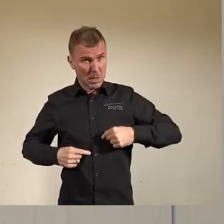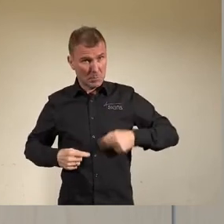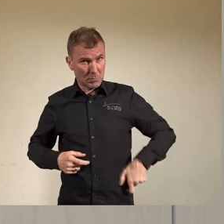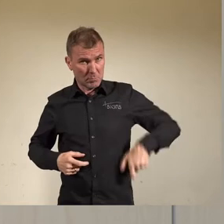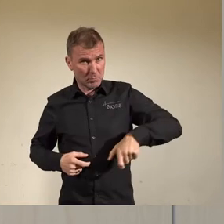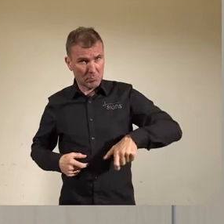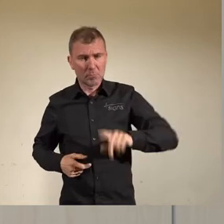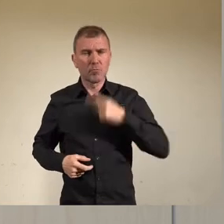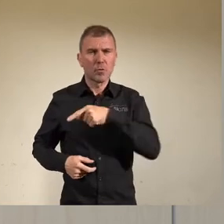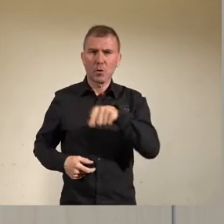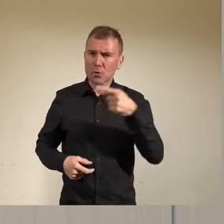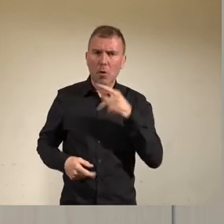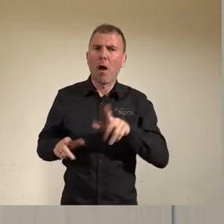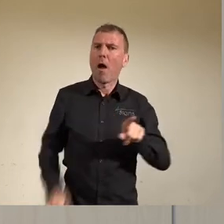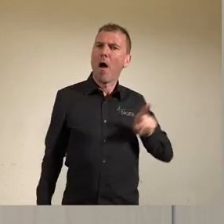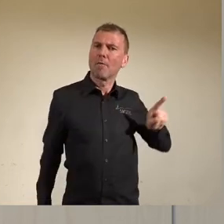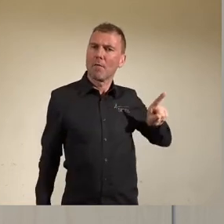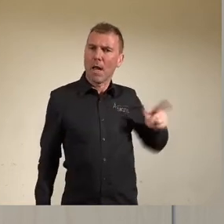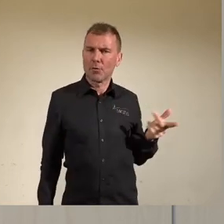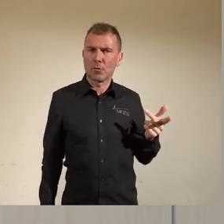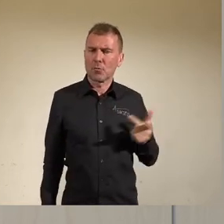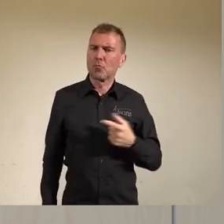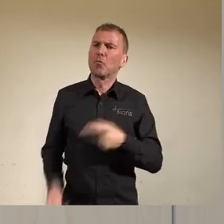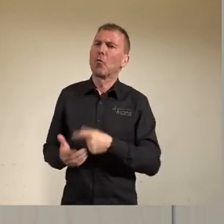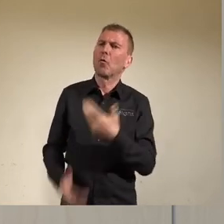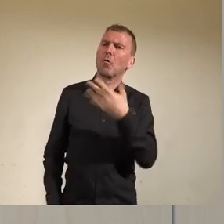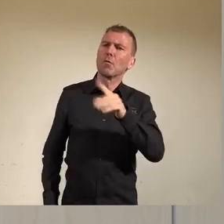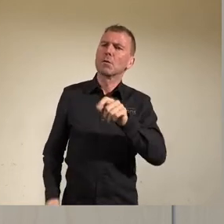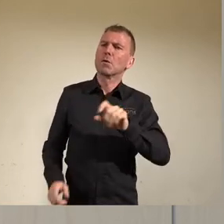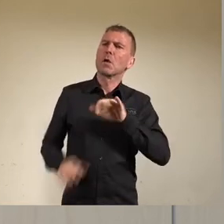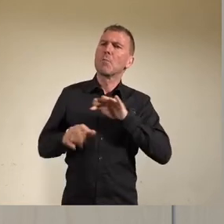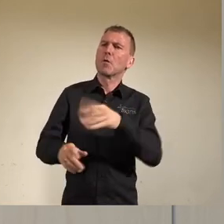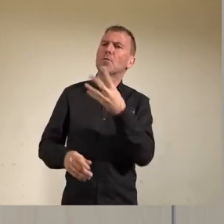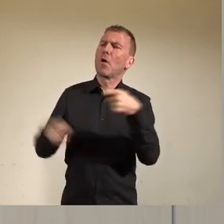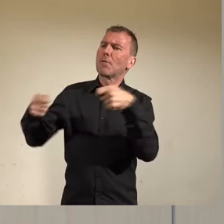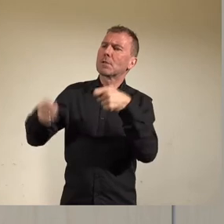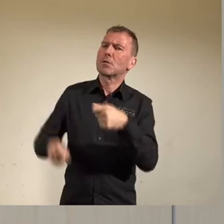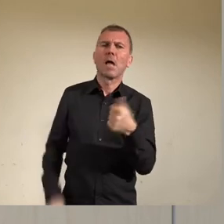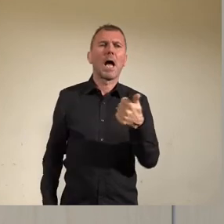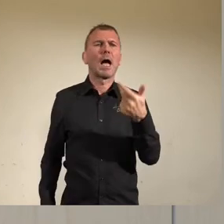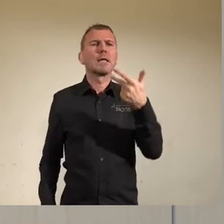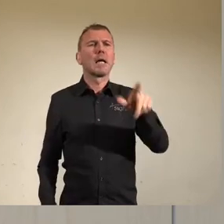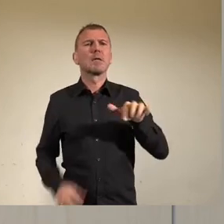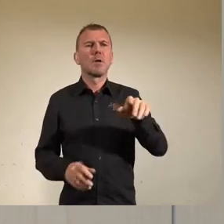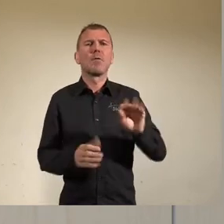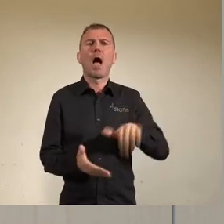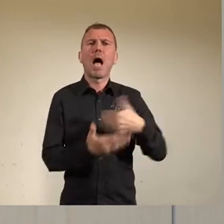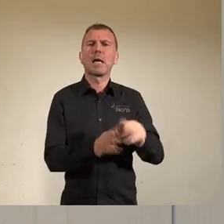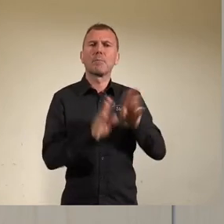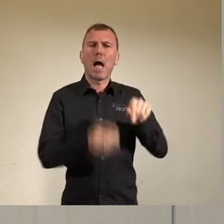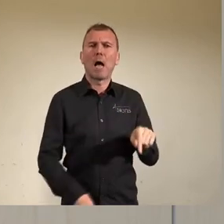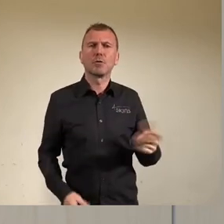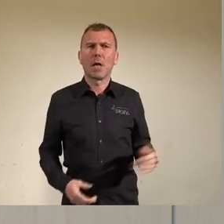schwarzen Peter der Verwaltung zu. Sie beanspruchen 46 Millionen für Investitionen, 31 Millionen für den Ergebnishaushalt und rufen zum